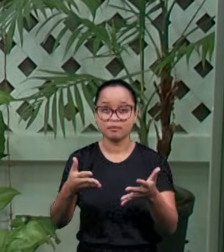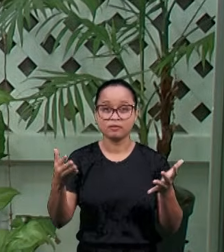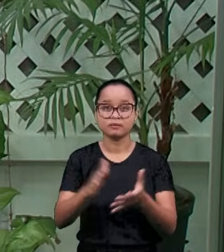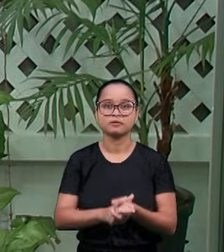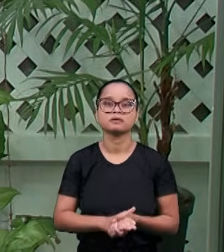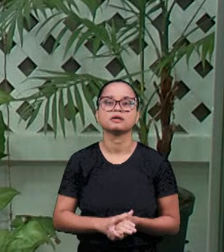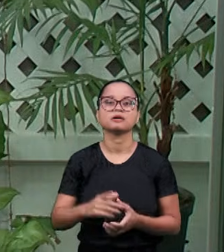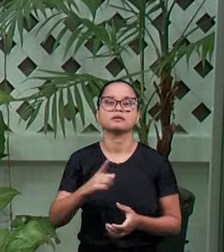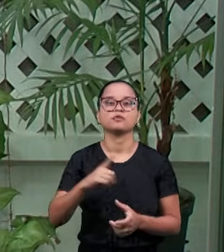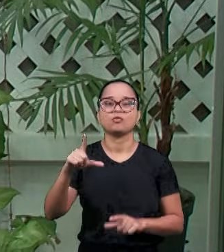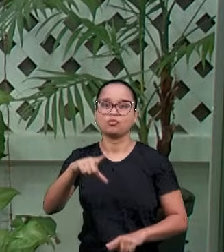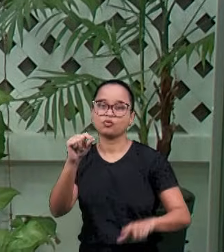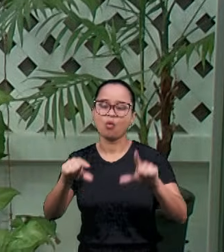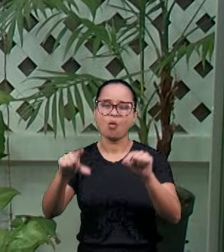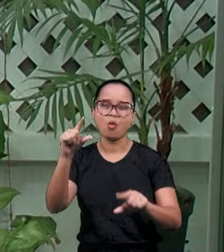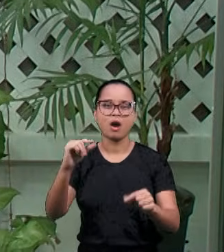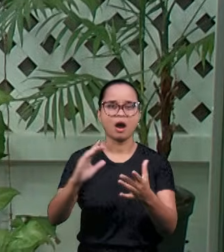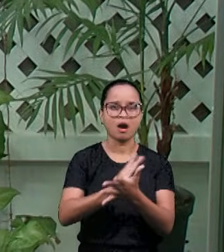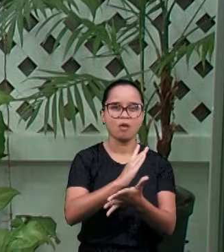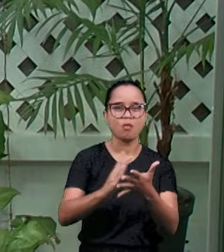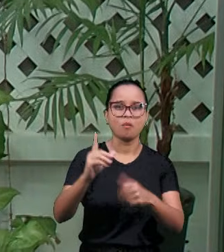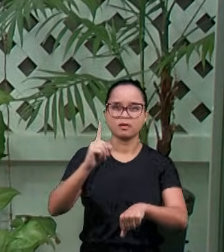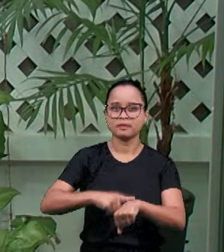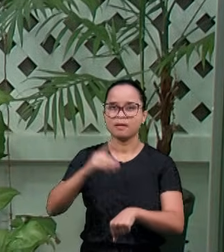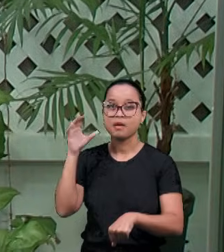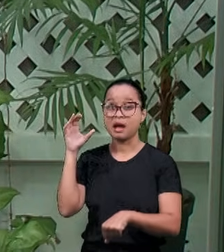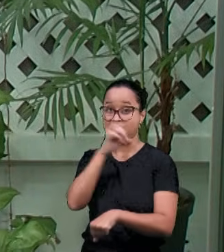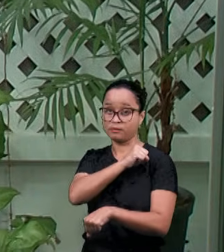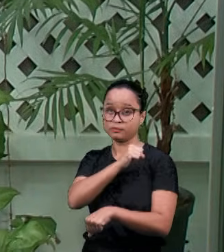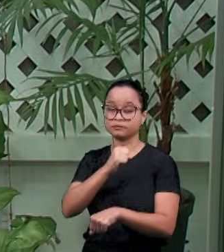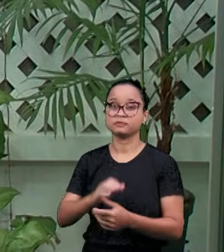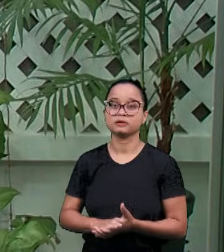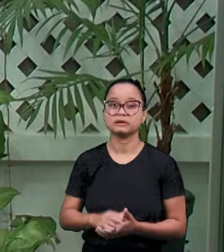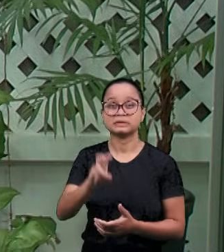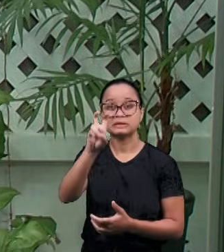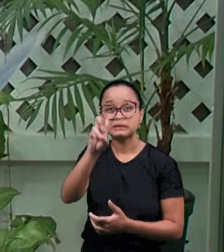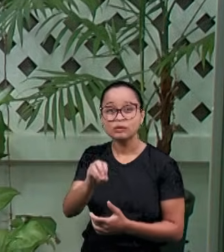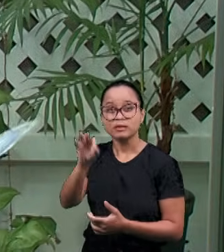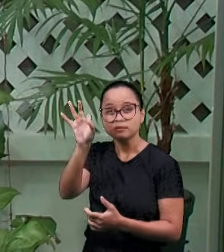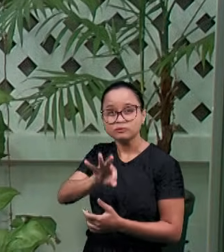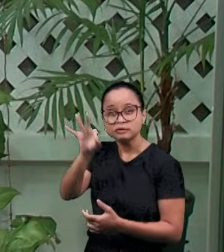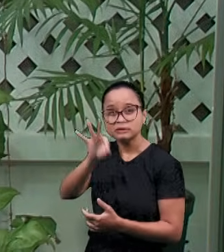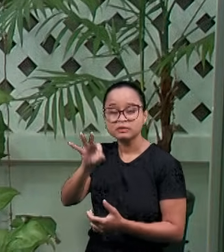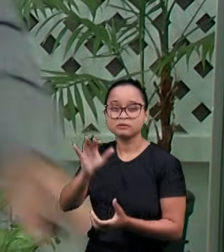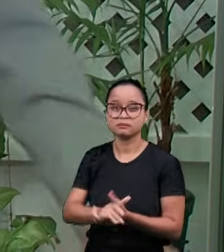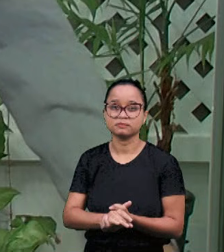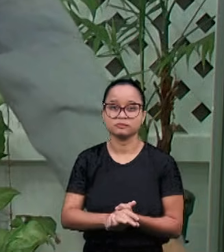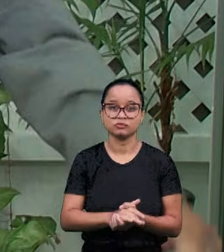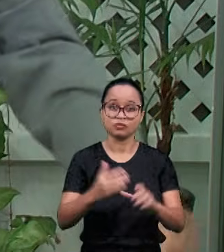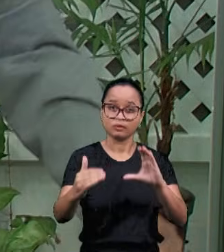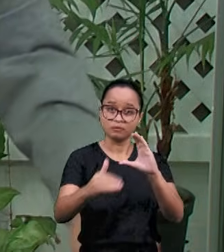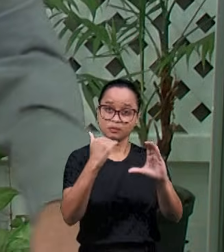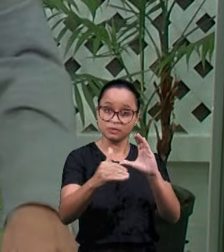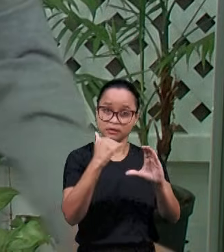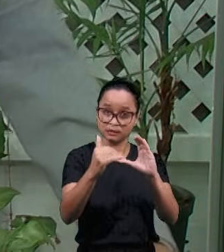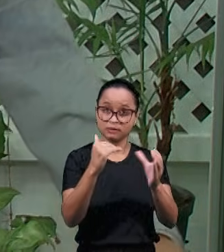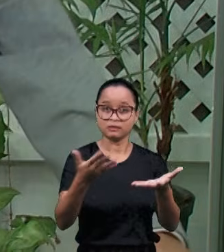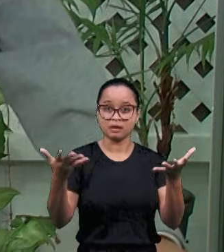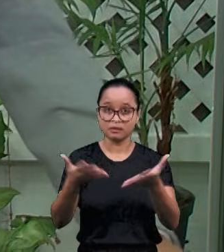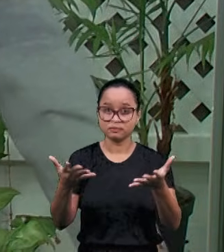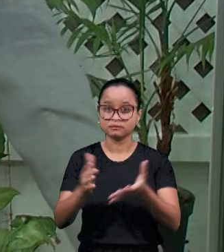fait une petite sélection, le temps est court, 50% de ce que nous a envoyé cette